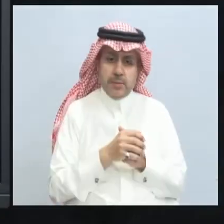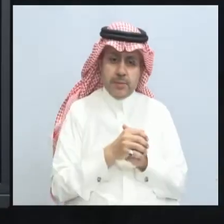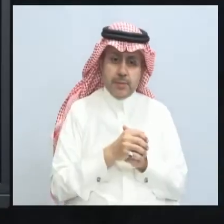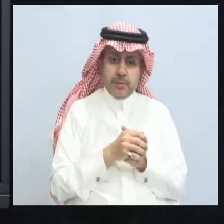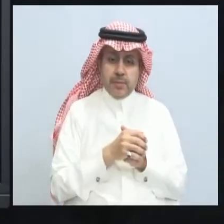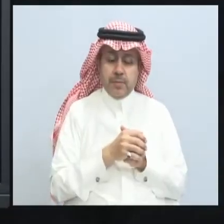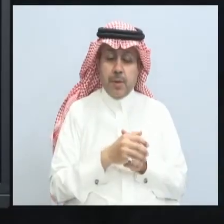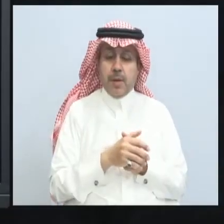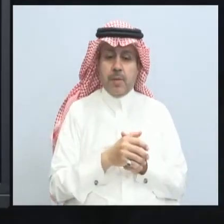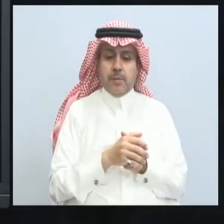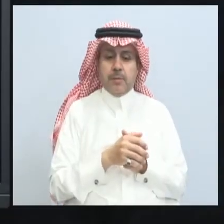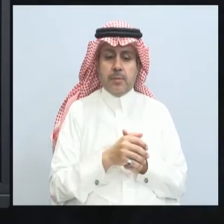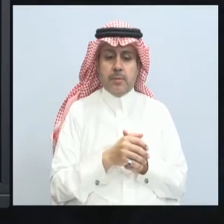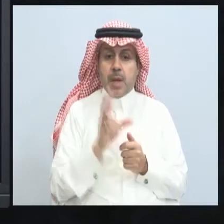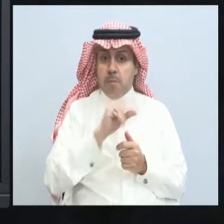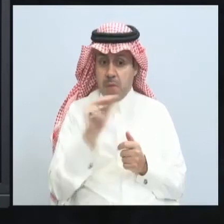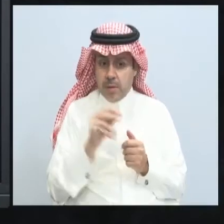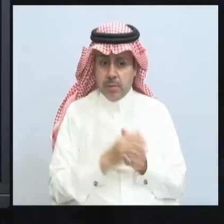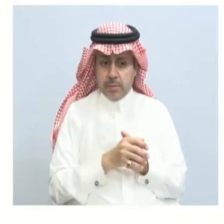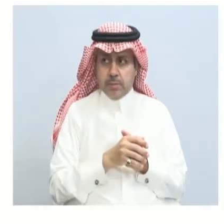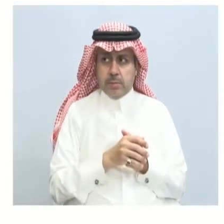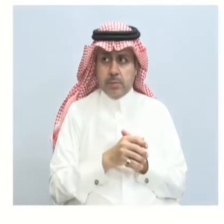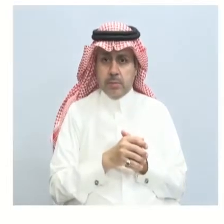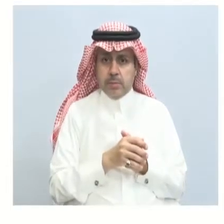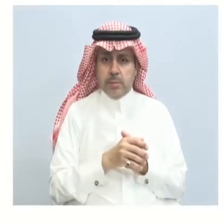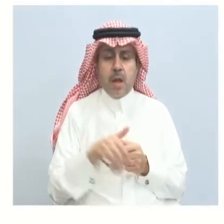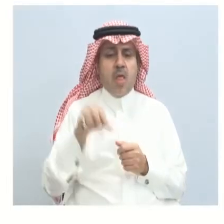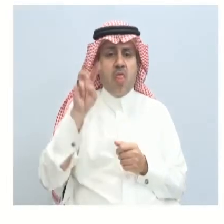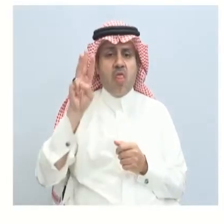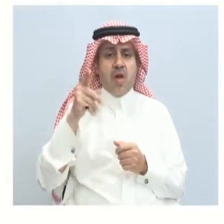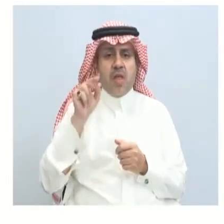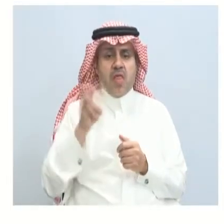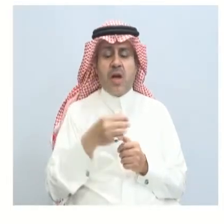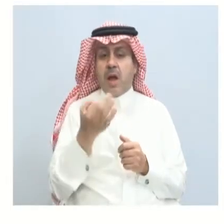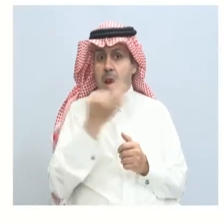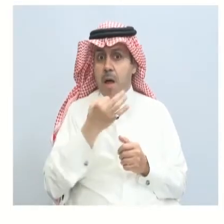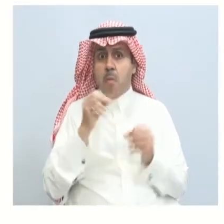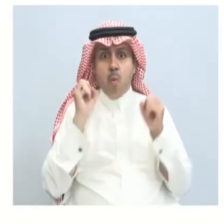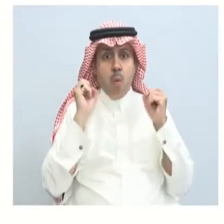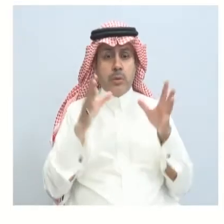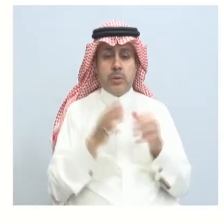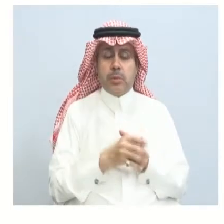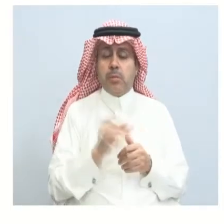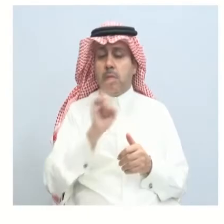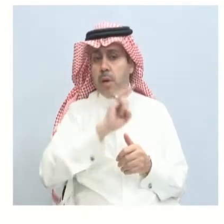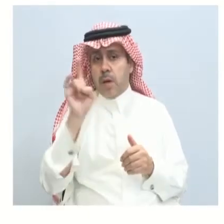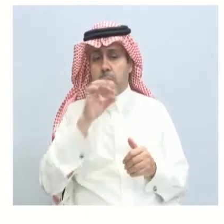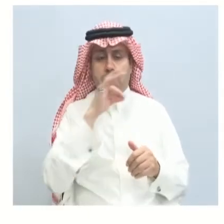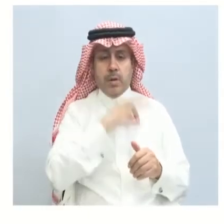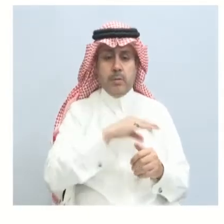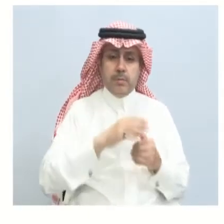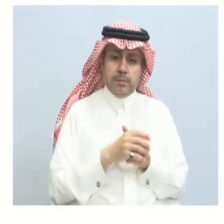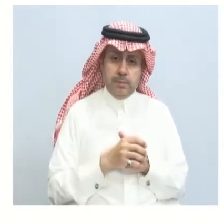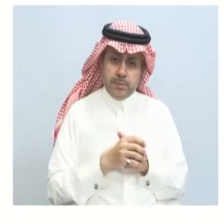ساءت اخلاقهم ما هي الامثله قال الثرثارون كثير الكلام الذي يتكلم كلاما كثيرا بغير